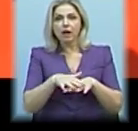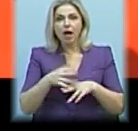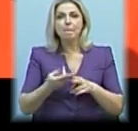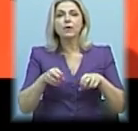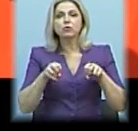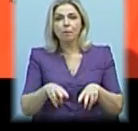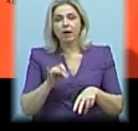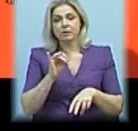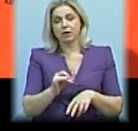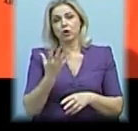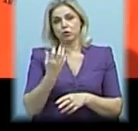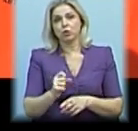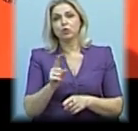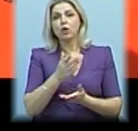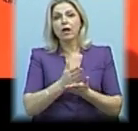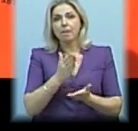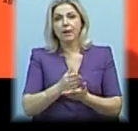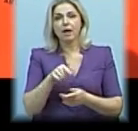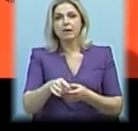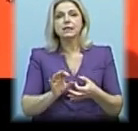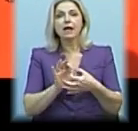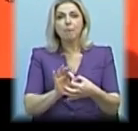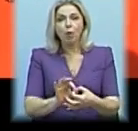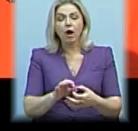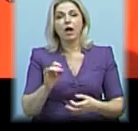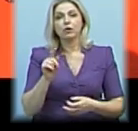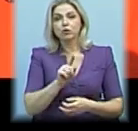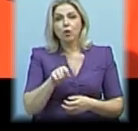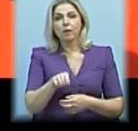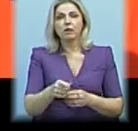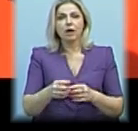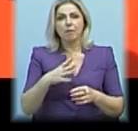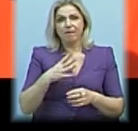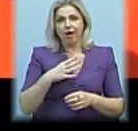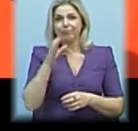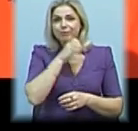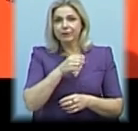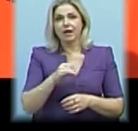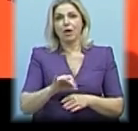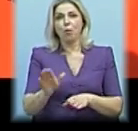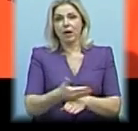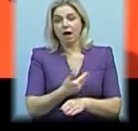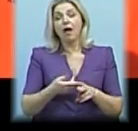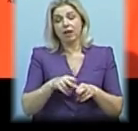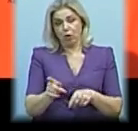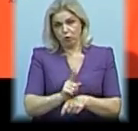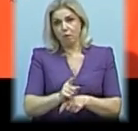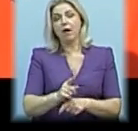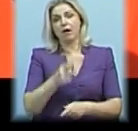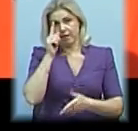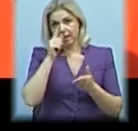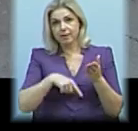ще на додачу до цього, що вони мають замок. Якби проти того, що їх знімають і прибирають, то це більш нормально, надійне.